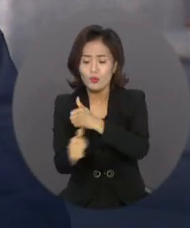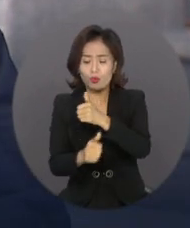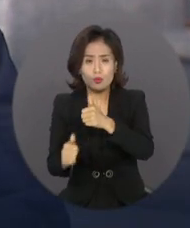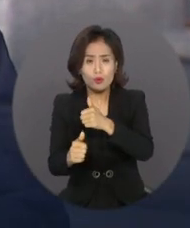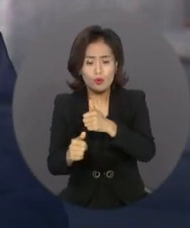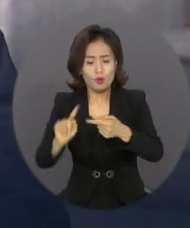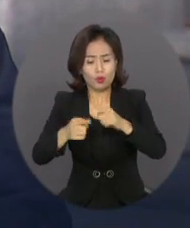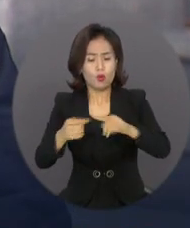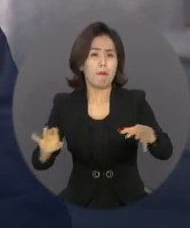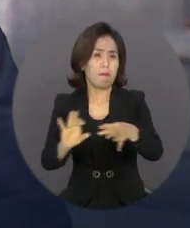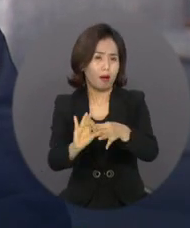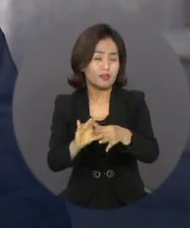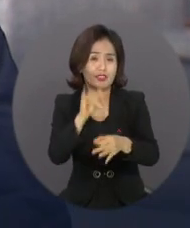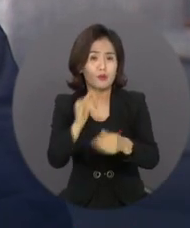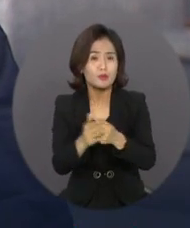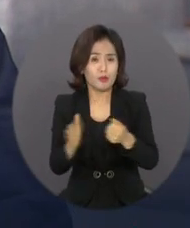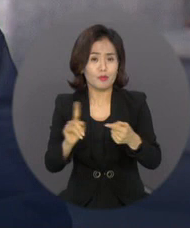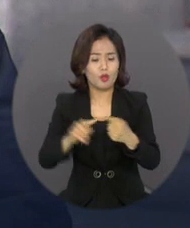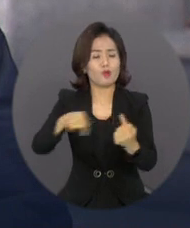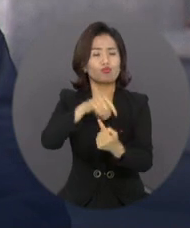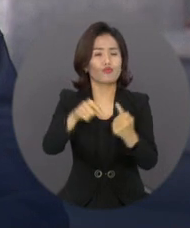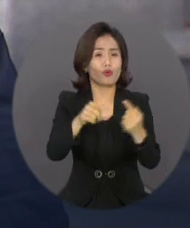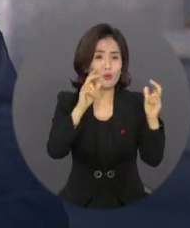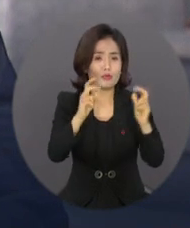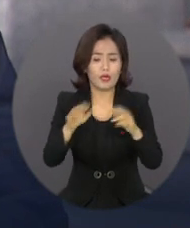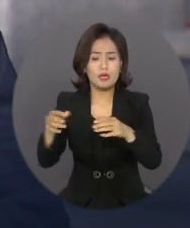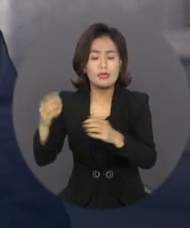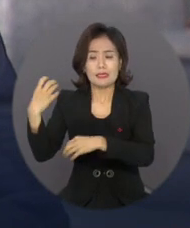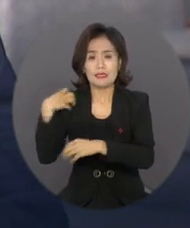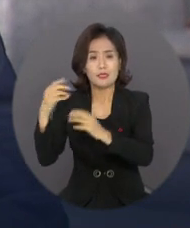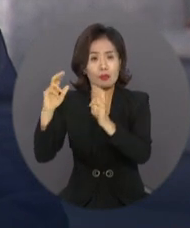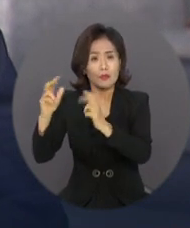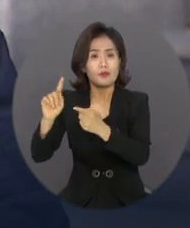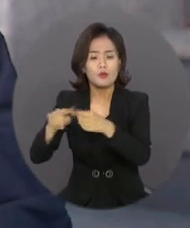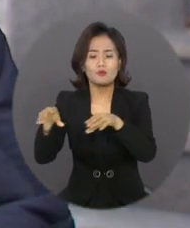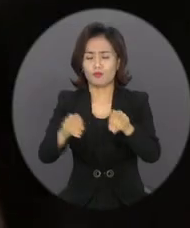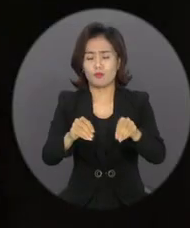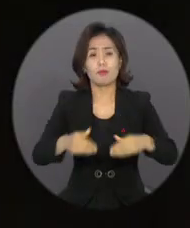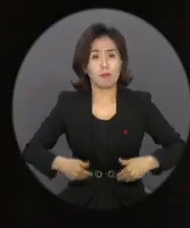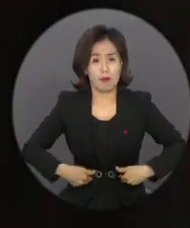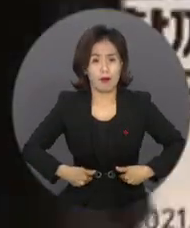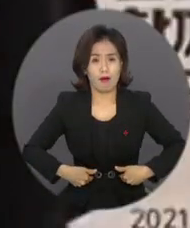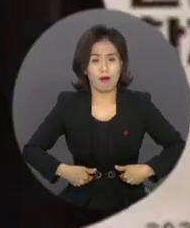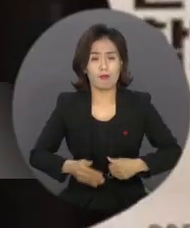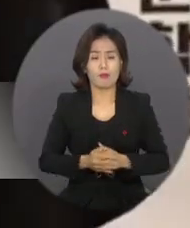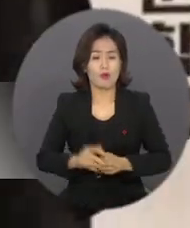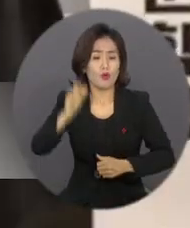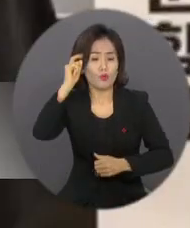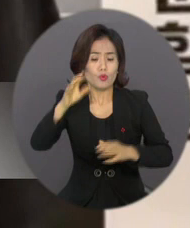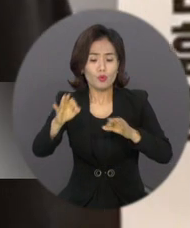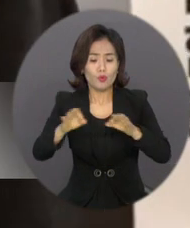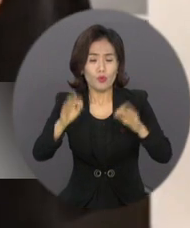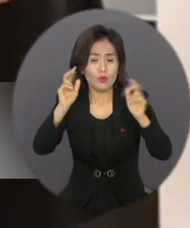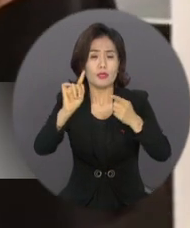이해관계가 엮여 있었다면 운영사와 집행부에서 중단을 시켜야 했었고 우승한 기업에